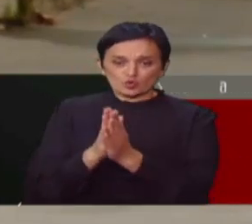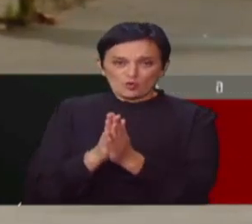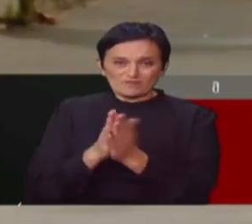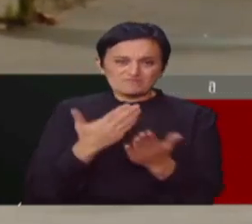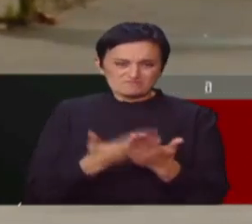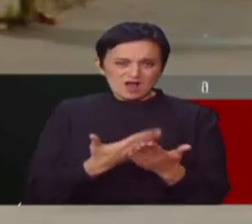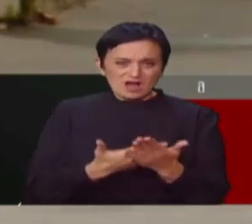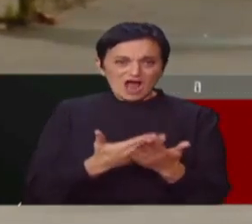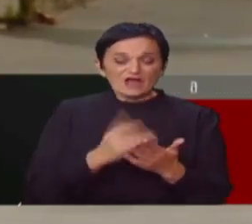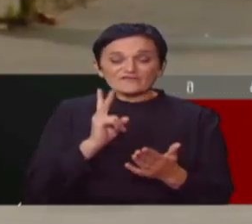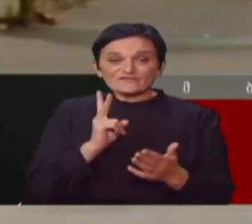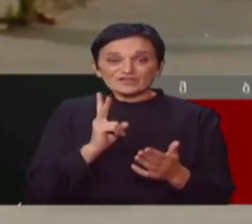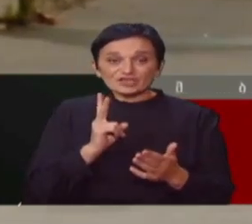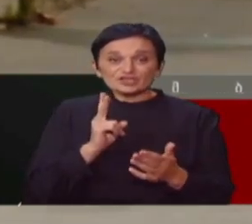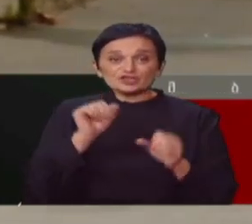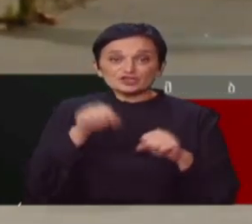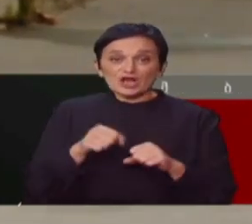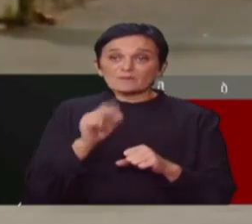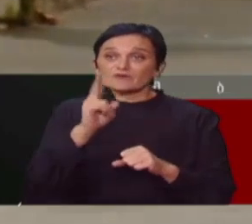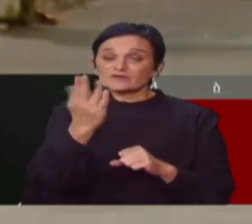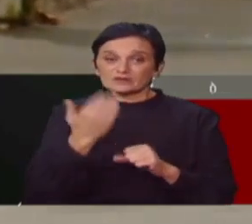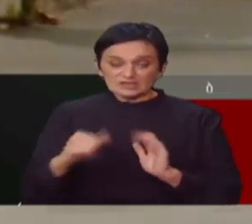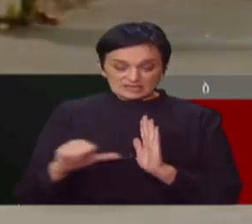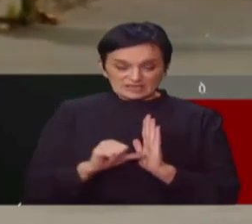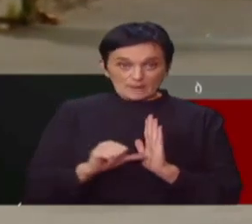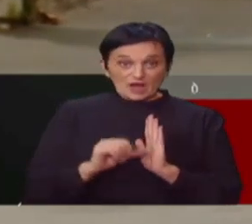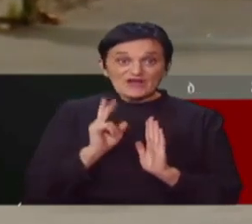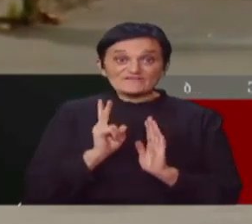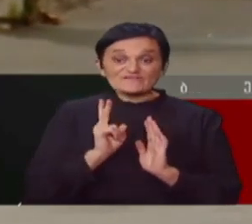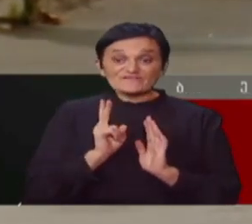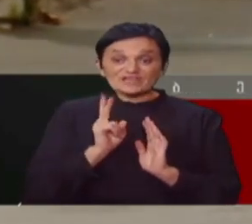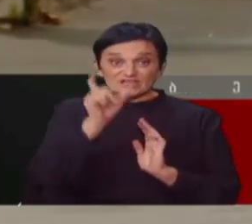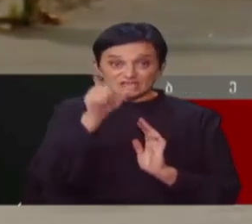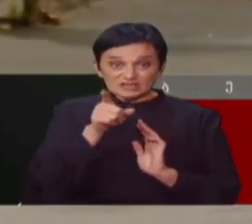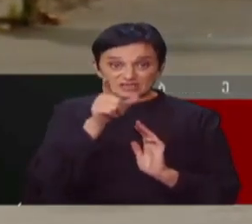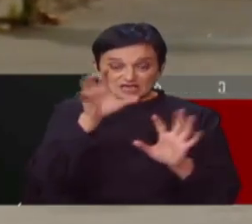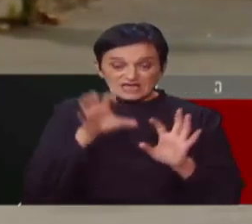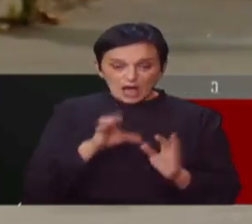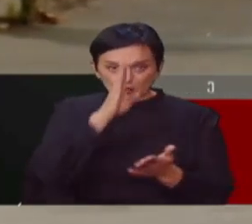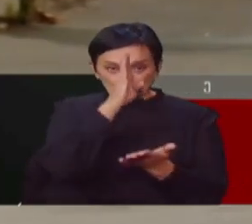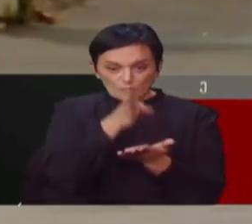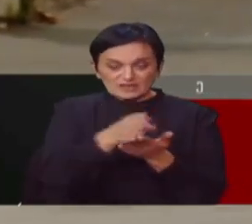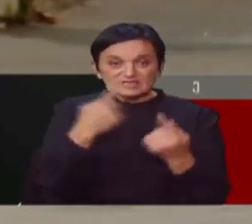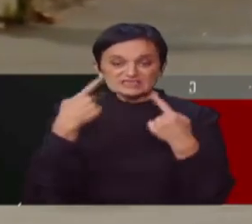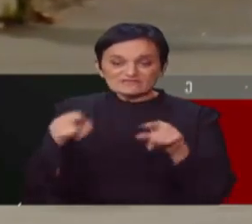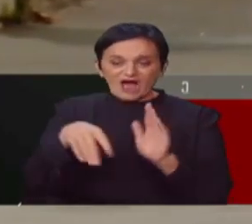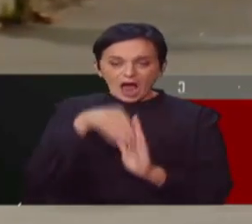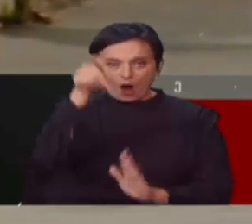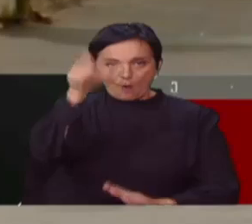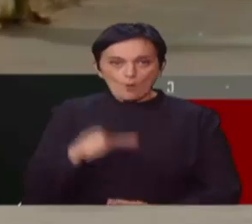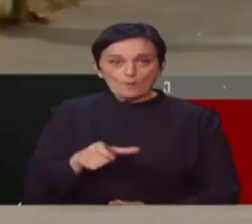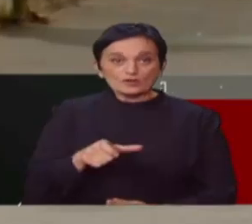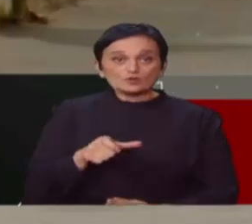სიტყვაზე ვინ შეიძლება რომ კაბინაში დამახმაროს. აი ეს ვინ კანონით პირდაპირ განსაზღვრული არის სხვა ამომრჩეველი, ოღონ